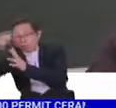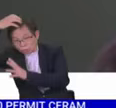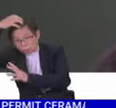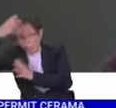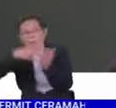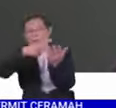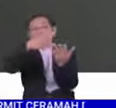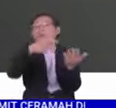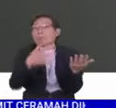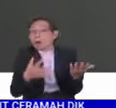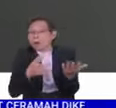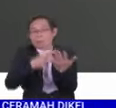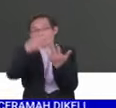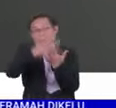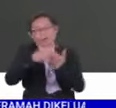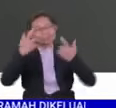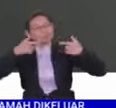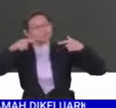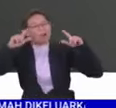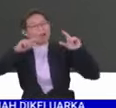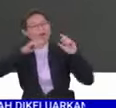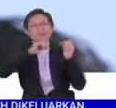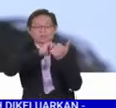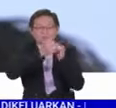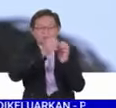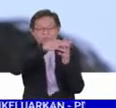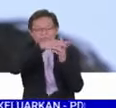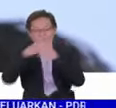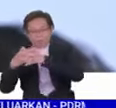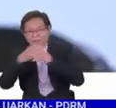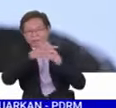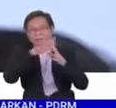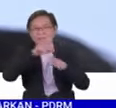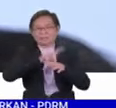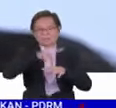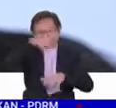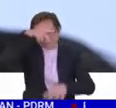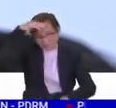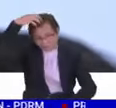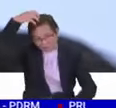antara inisiatif mempertabatkan sukan rugby di negeri berkenaan.